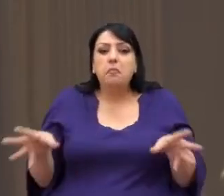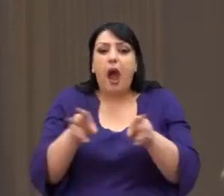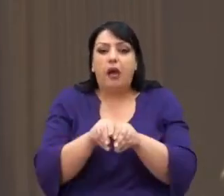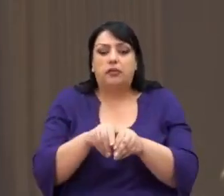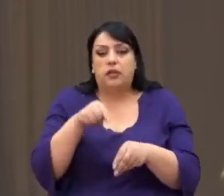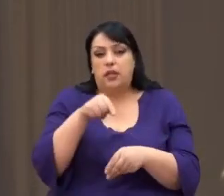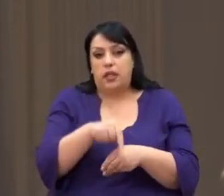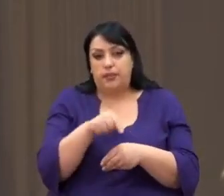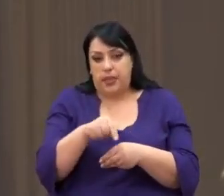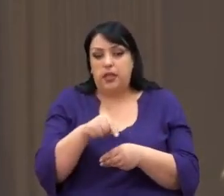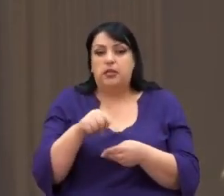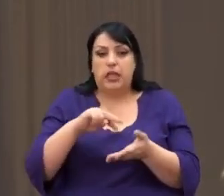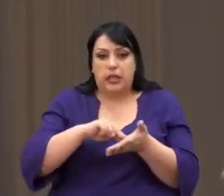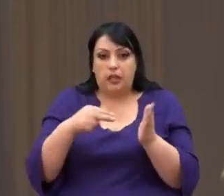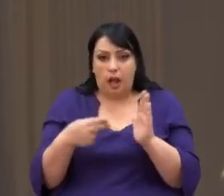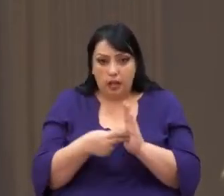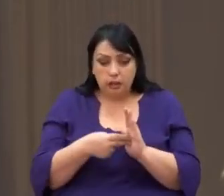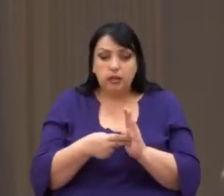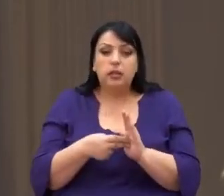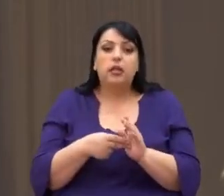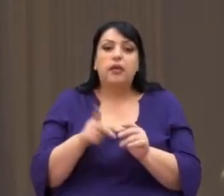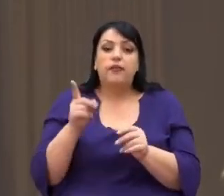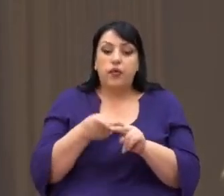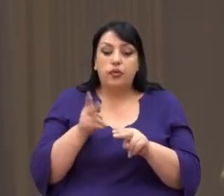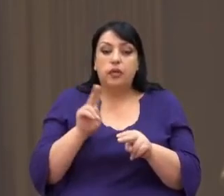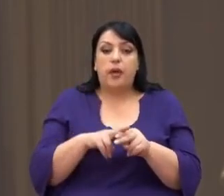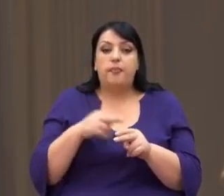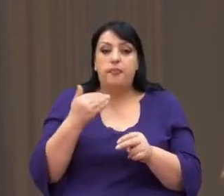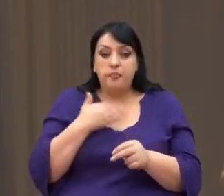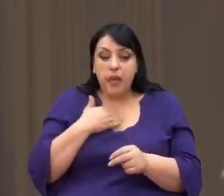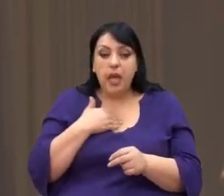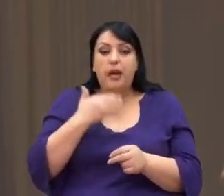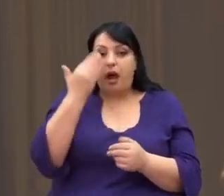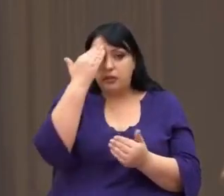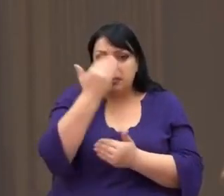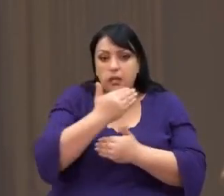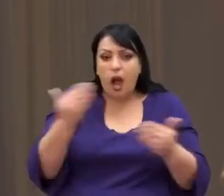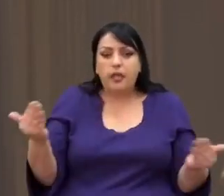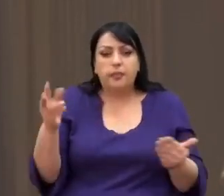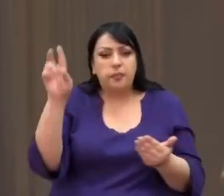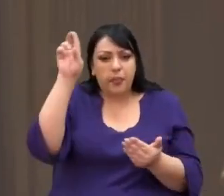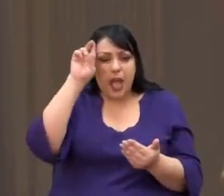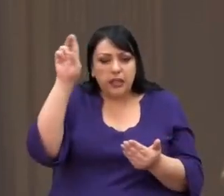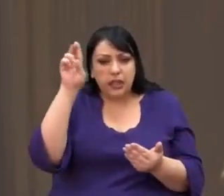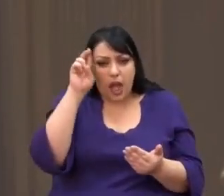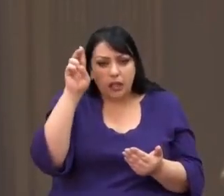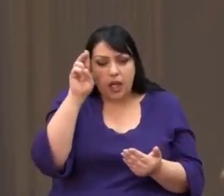նախաձեռնությանը, որովհետև այն վերաբերում է մեր ազգային, պետական, մեր պետականության